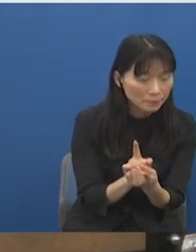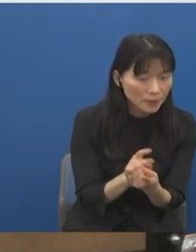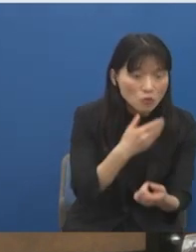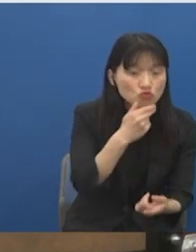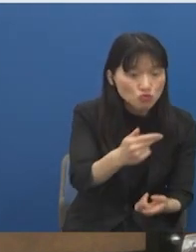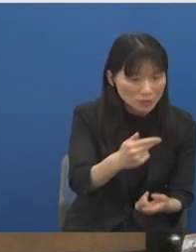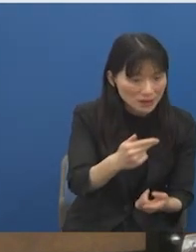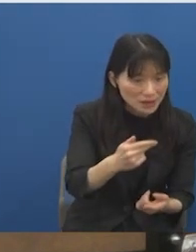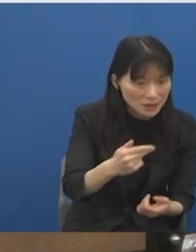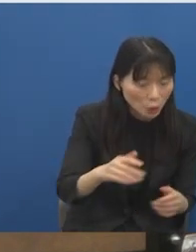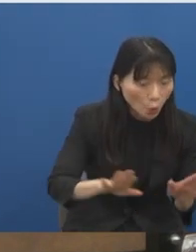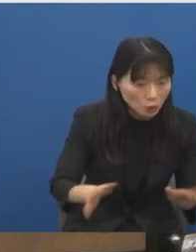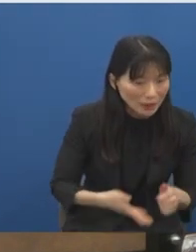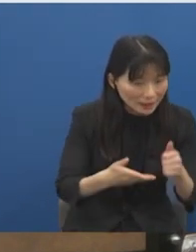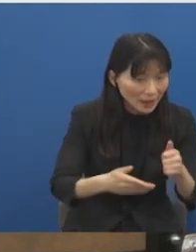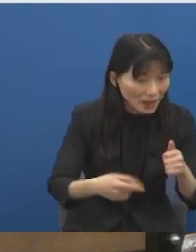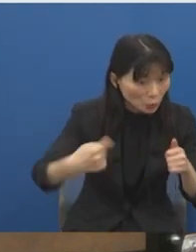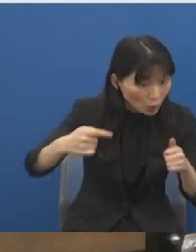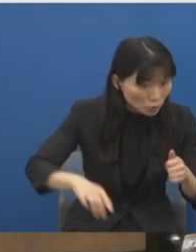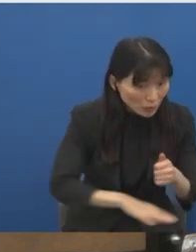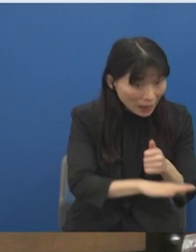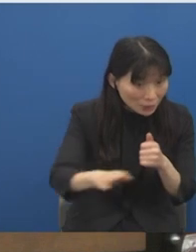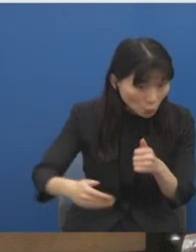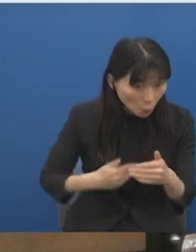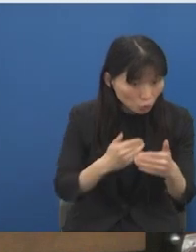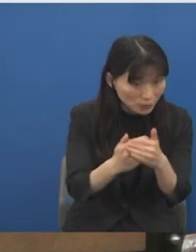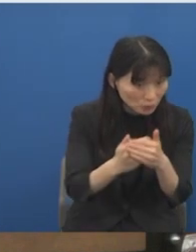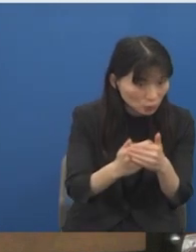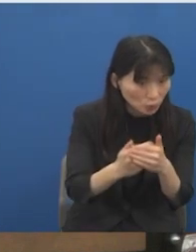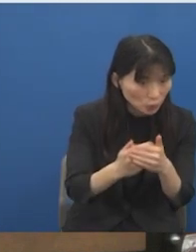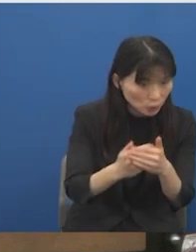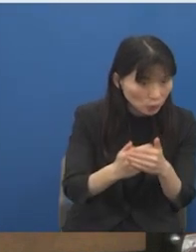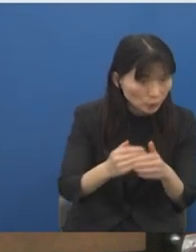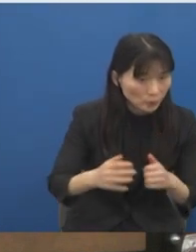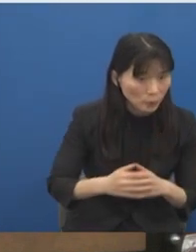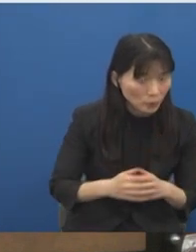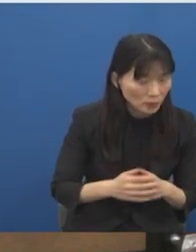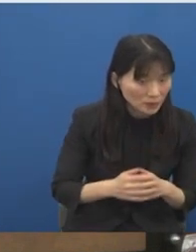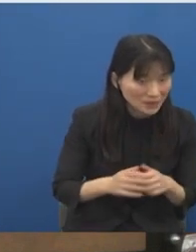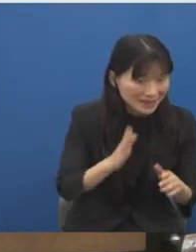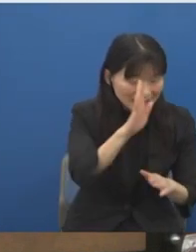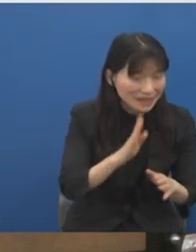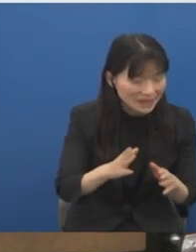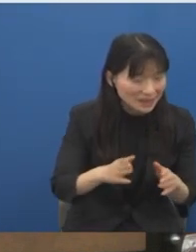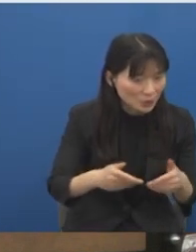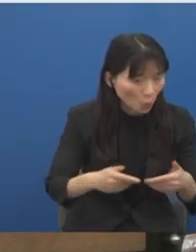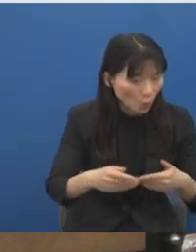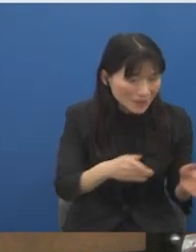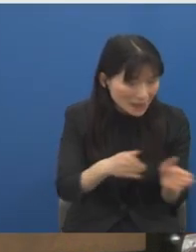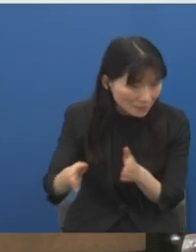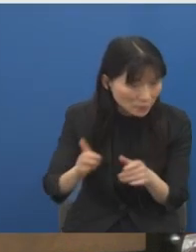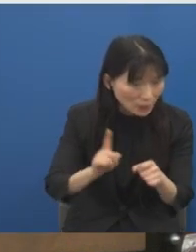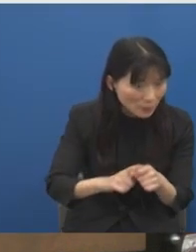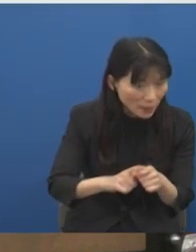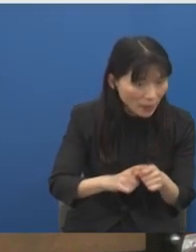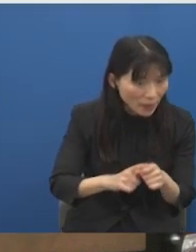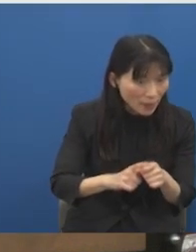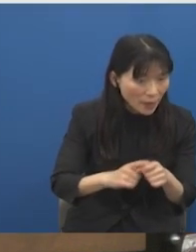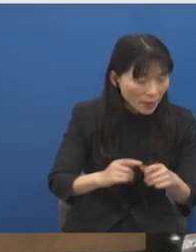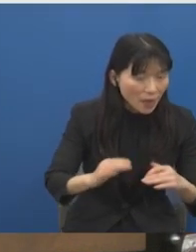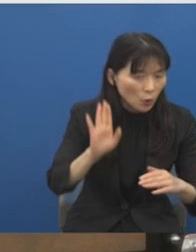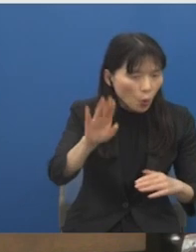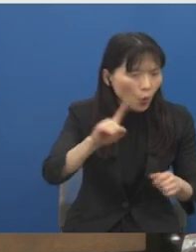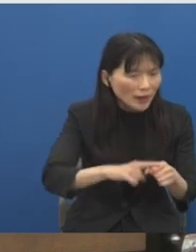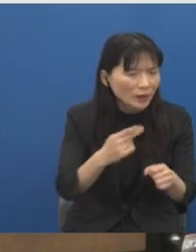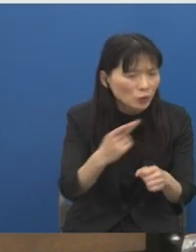子育て、教育環境の充実、農業者の支援、市場整備を推進するとともに、高年度の事業推